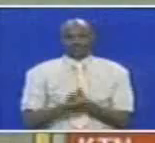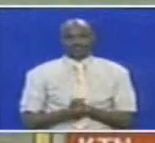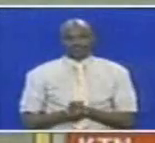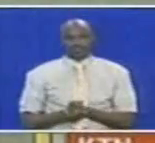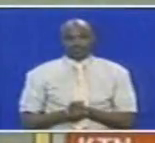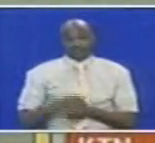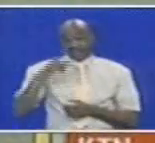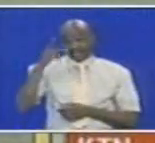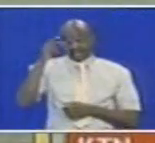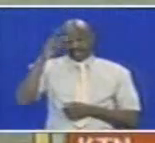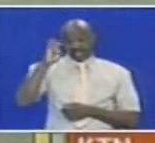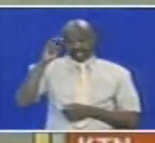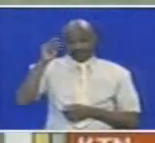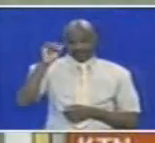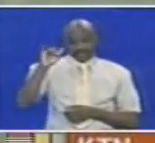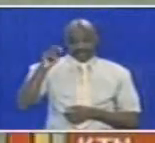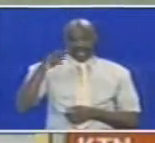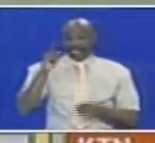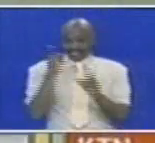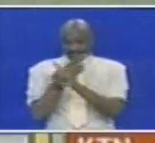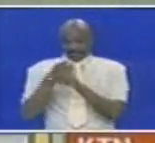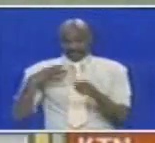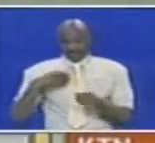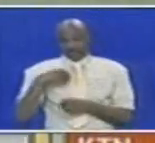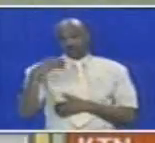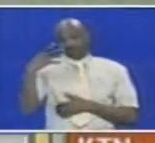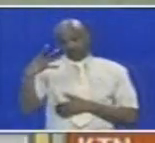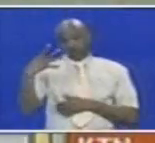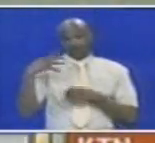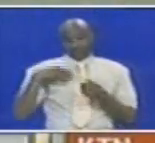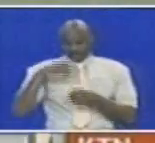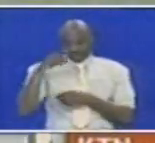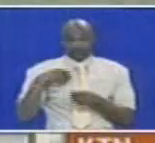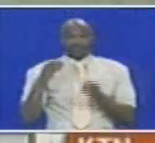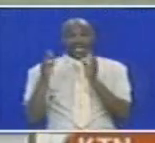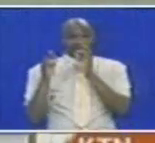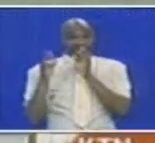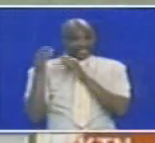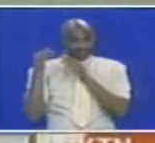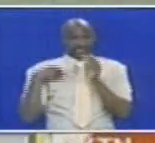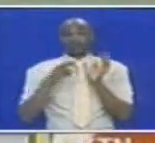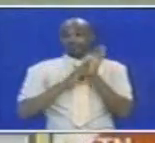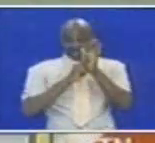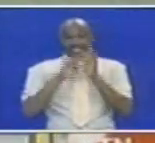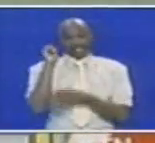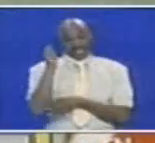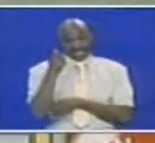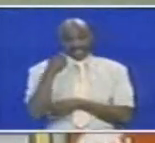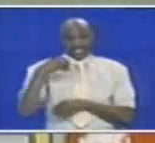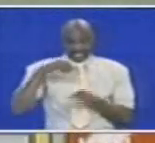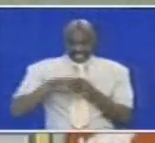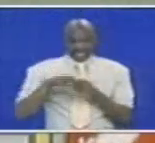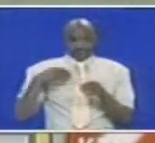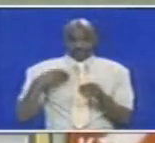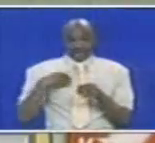Kevin Cheruiyot, Ishmael Changawa, Stephanie Mbaya na Judin Kansa wanatarajiwa kuipeperusha bendera ya Kenya katika kinyang'anyiro